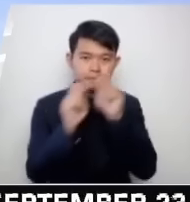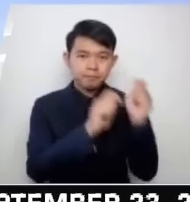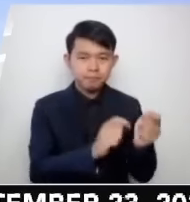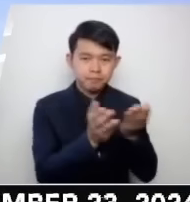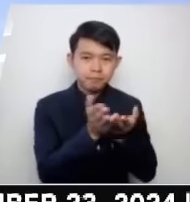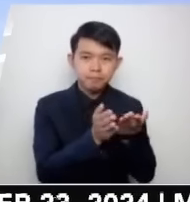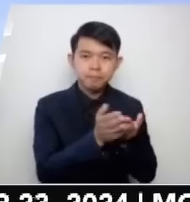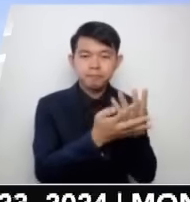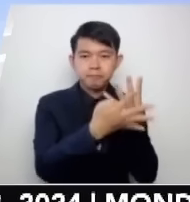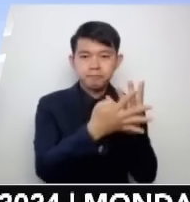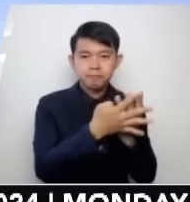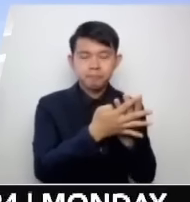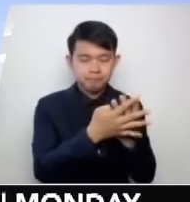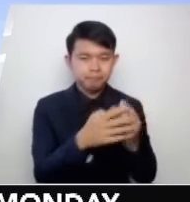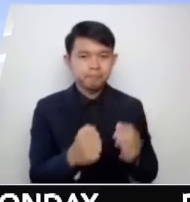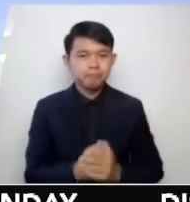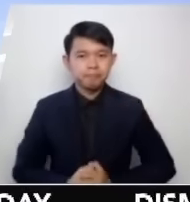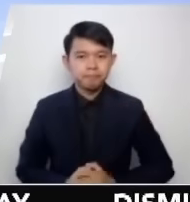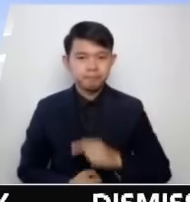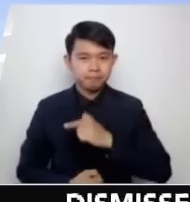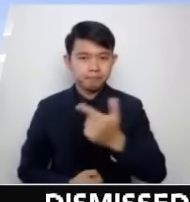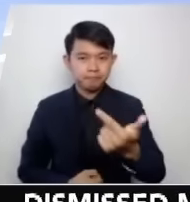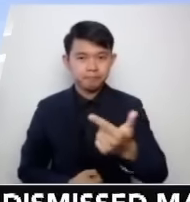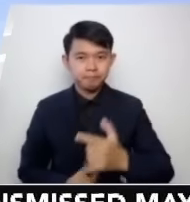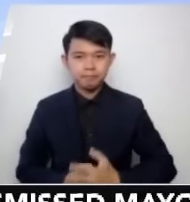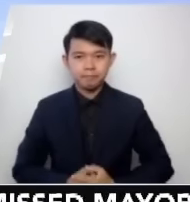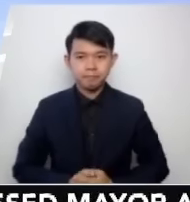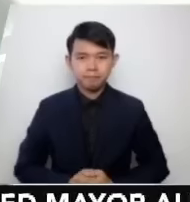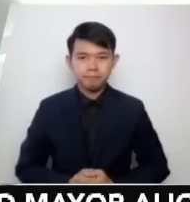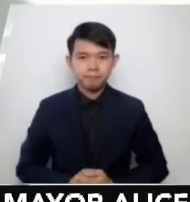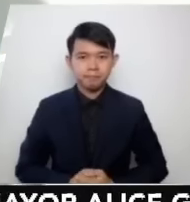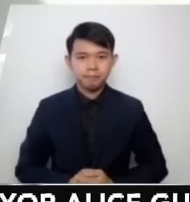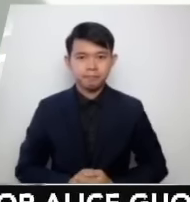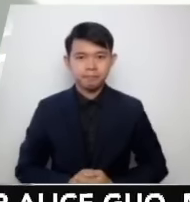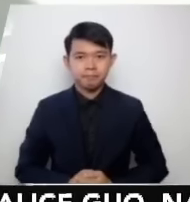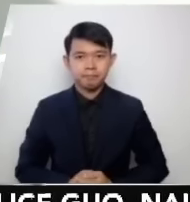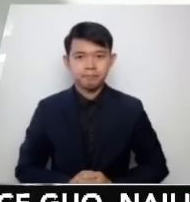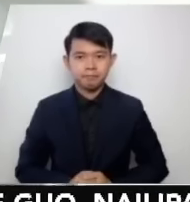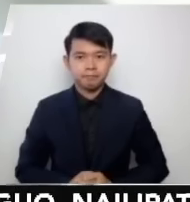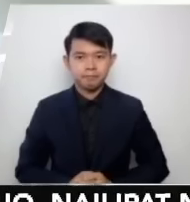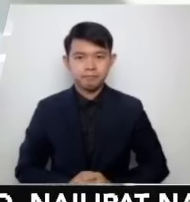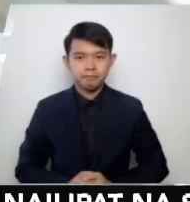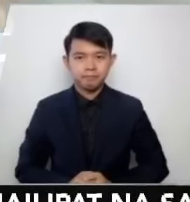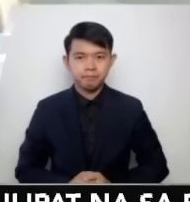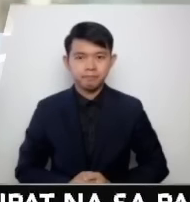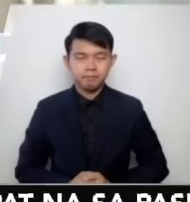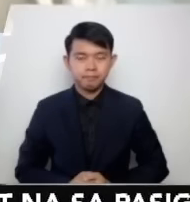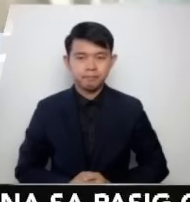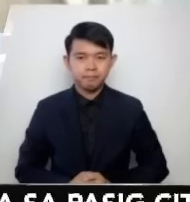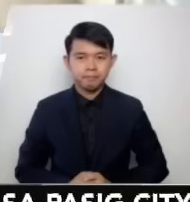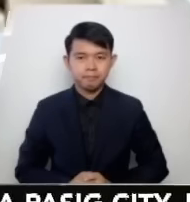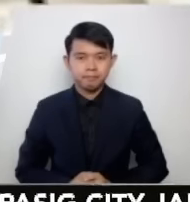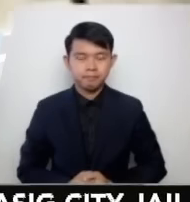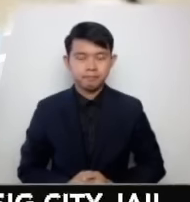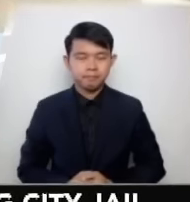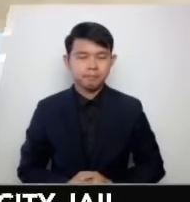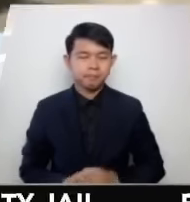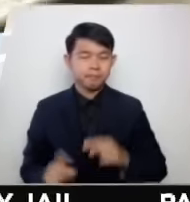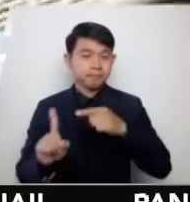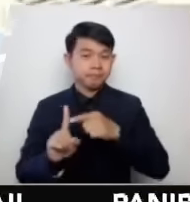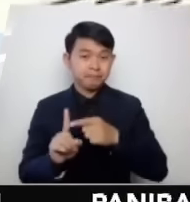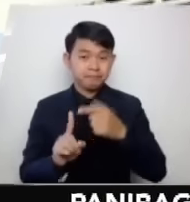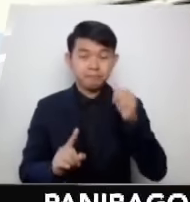ng Super Radio DZBB. Mark! Sino? sakay si dismissed Tarlac Banban Mayor Alice Go ng